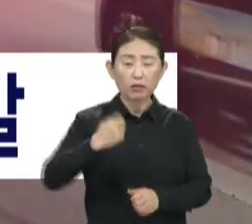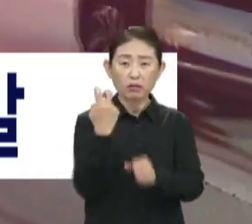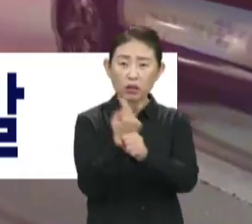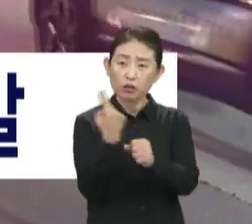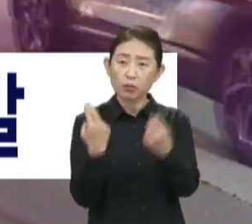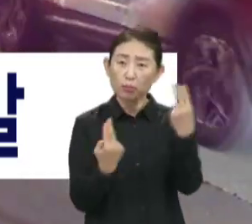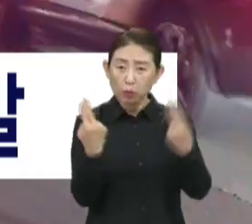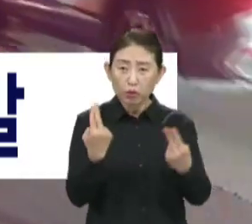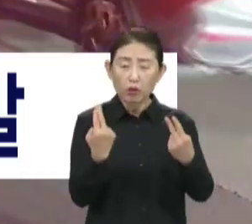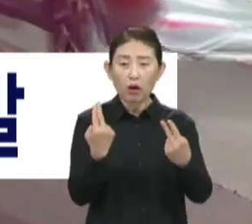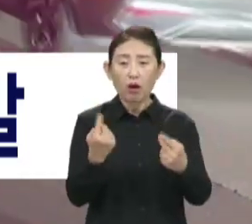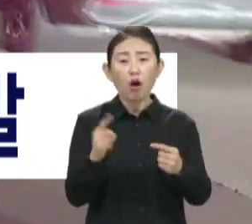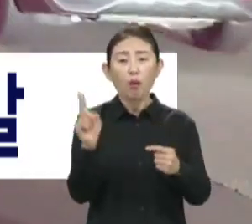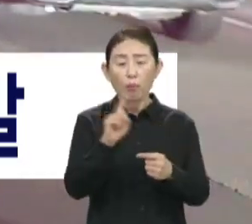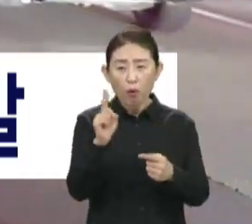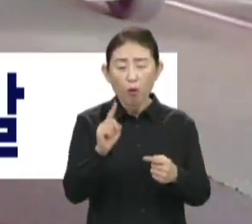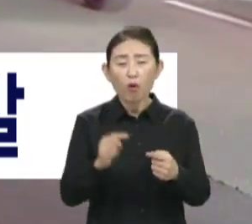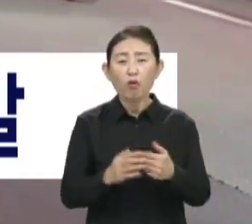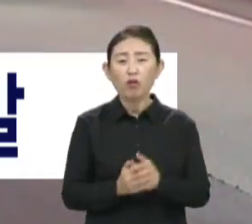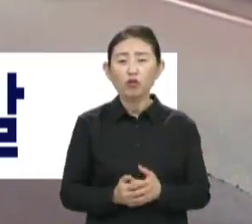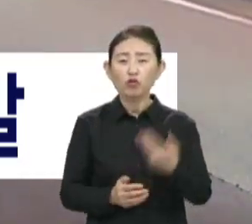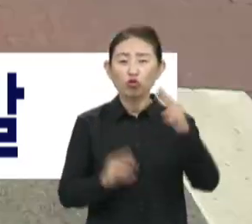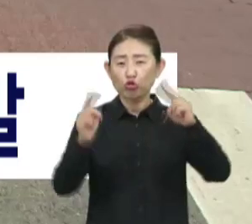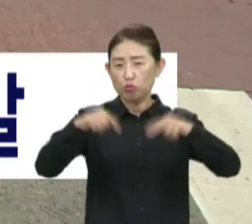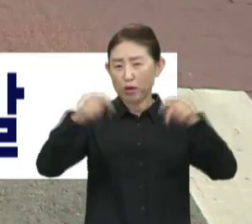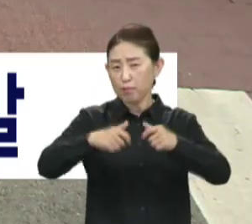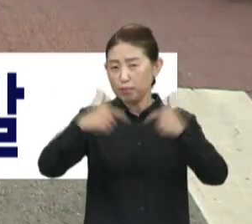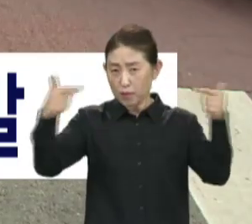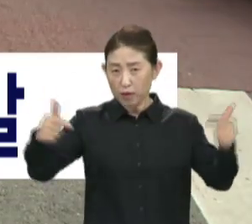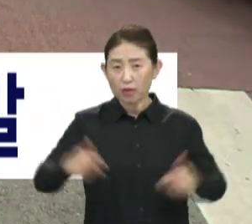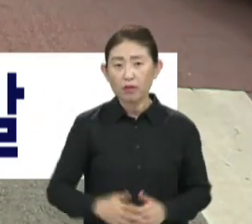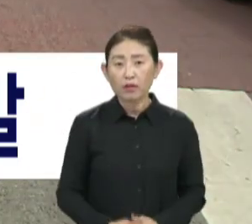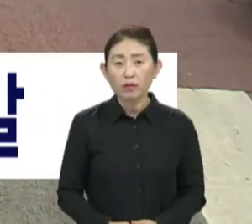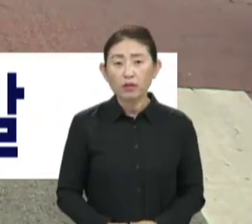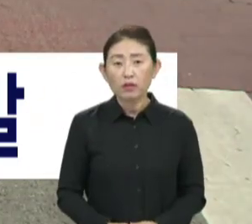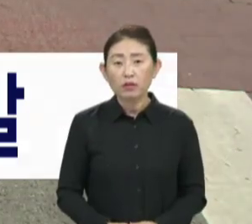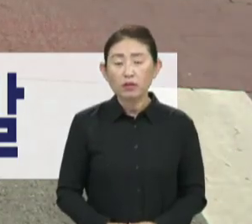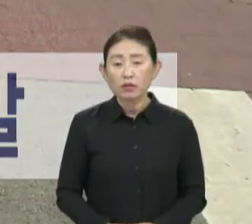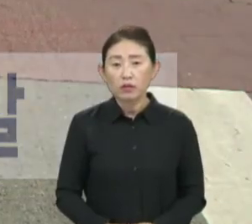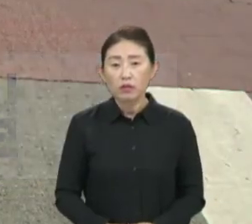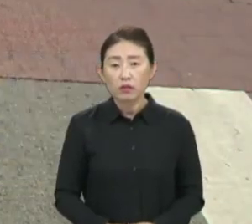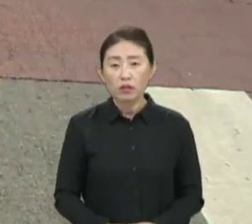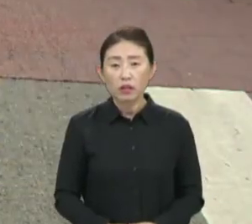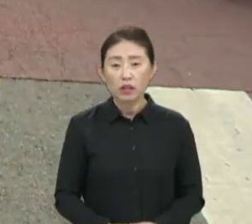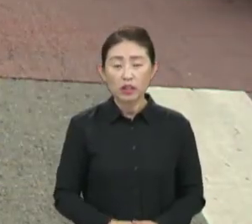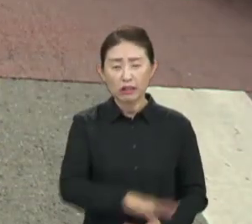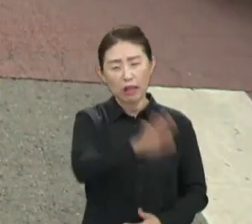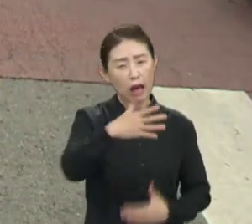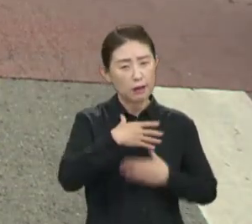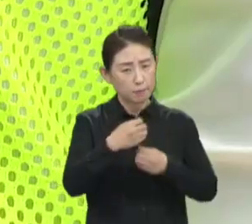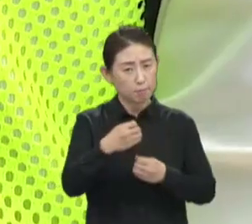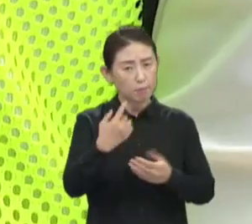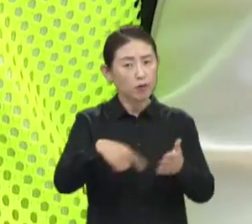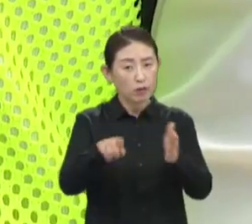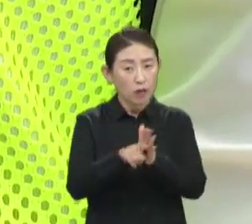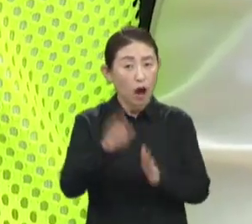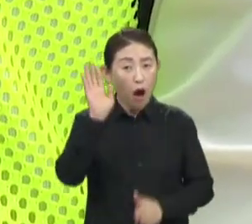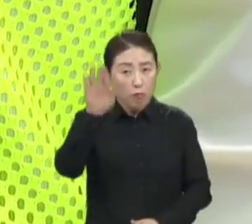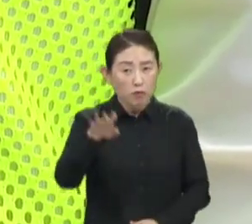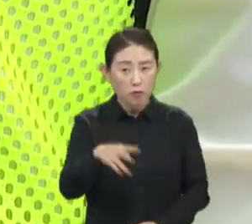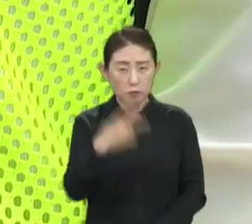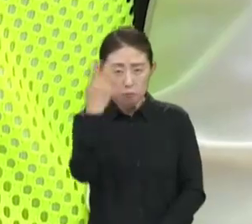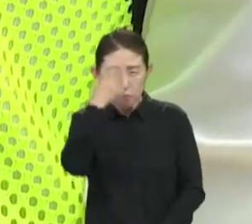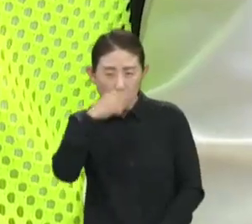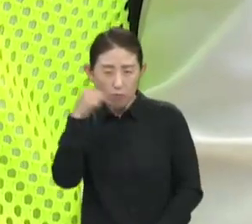기간 4,589건보다 2배 가까이 늘었습니다. 경찰은 모두의 안전을 위해 앞으로도